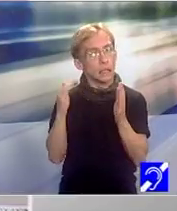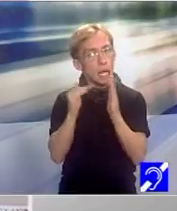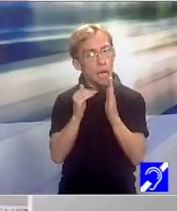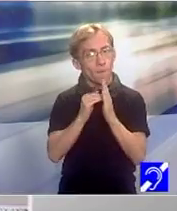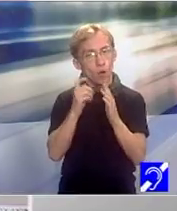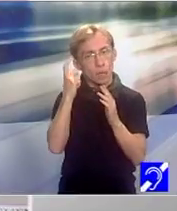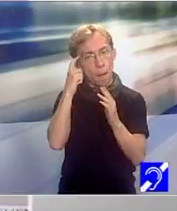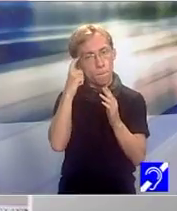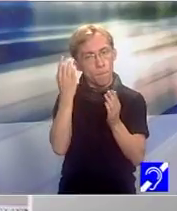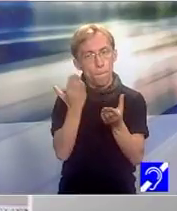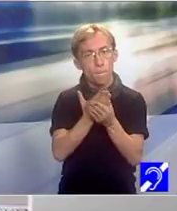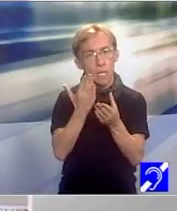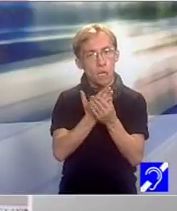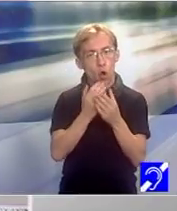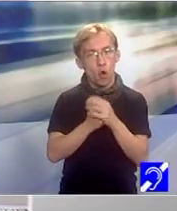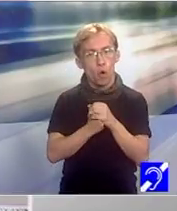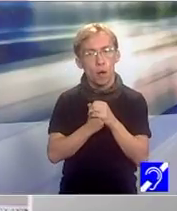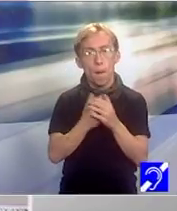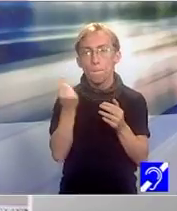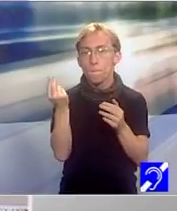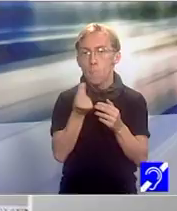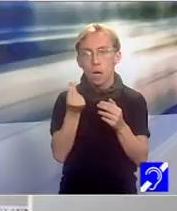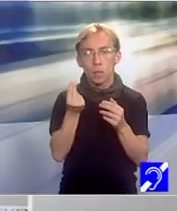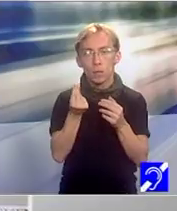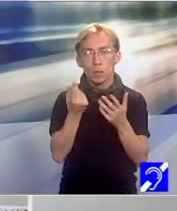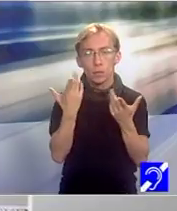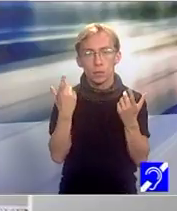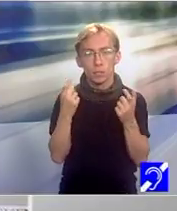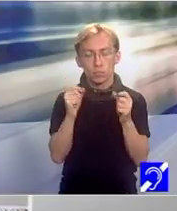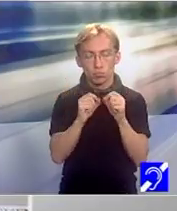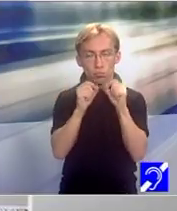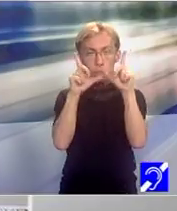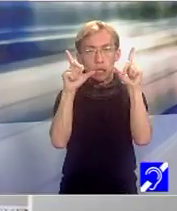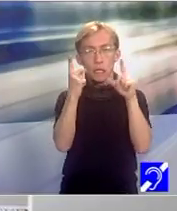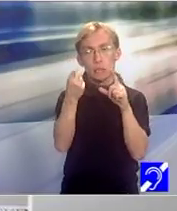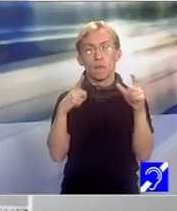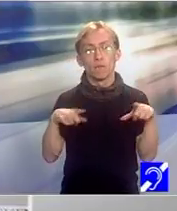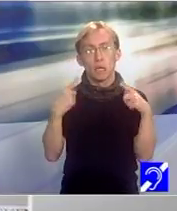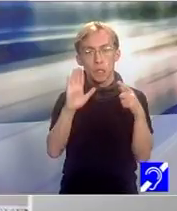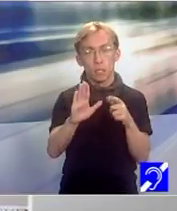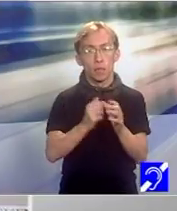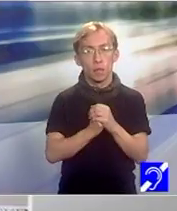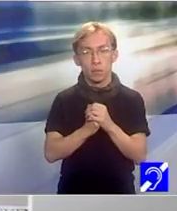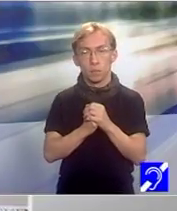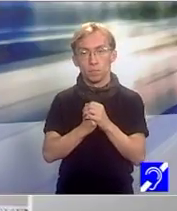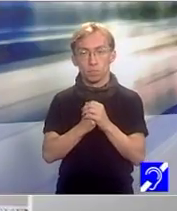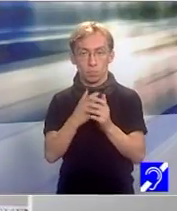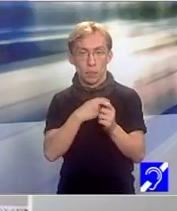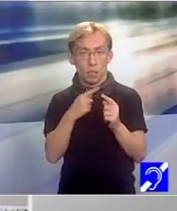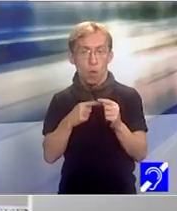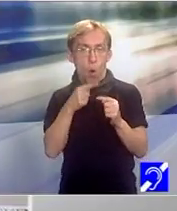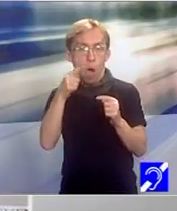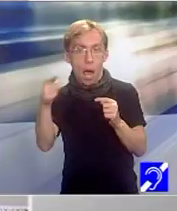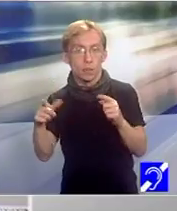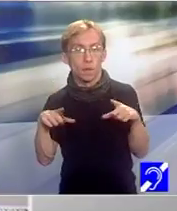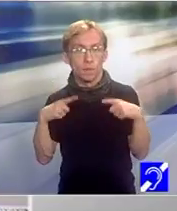psiholog, pentru că practic te trezești în viața ta, dar în altă viață.